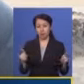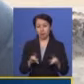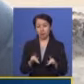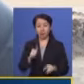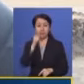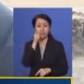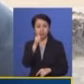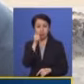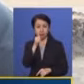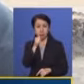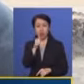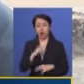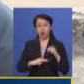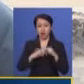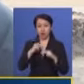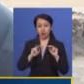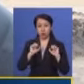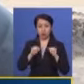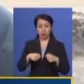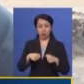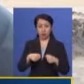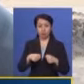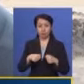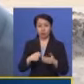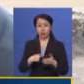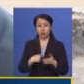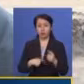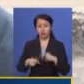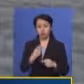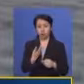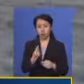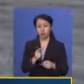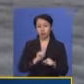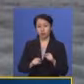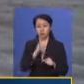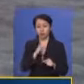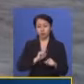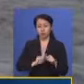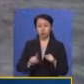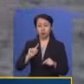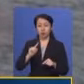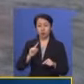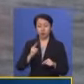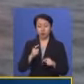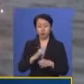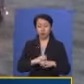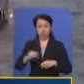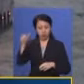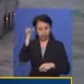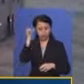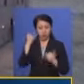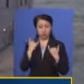завтра компания могла окупиться быстрее и как бы зарабатывать быстрее. А вот и первая партия КРС из Ирландии.